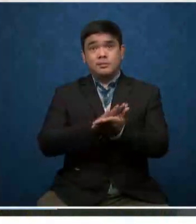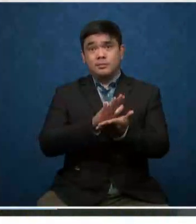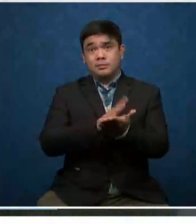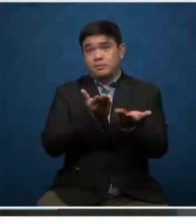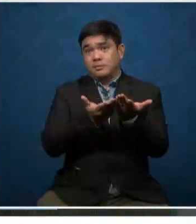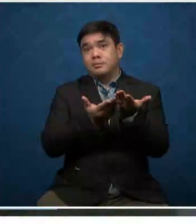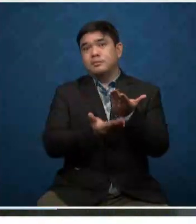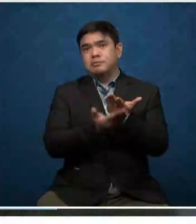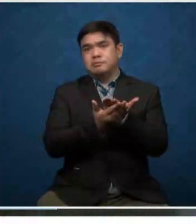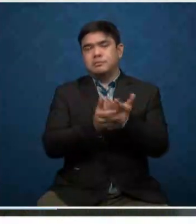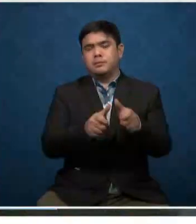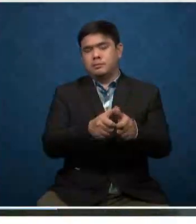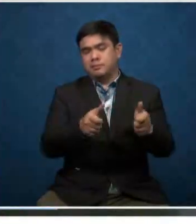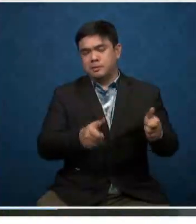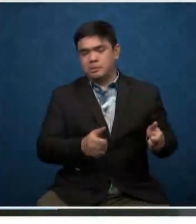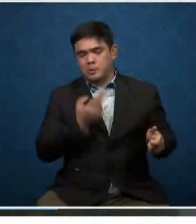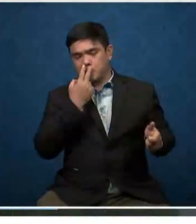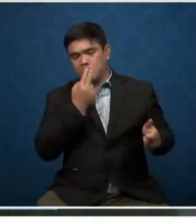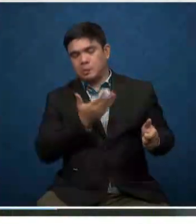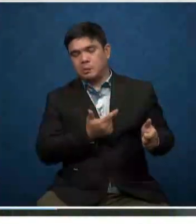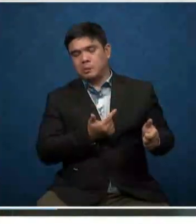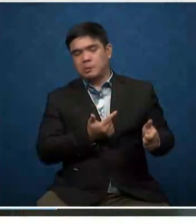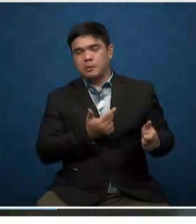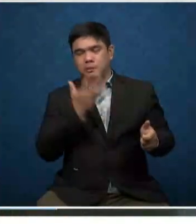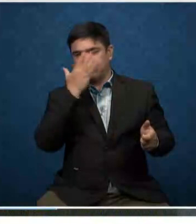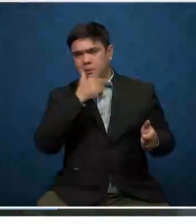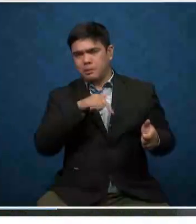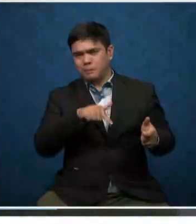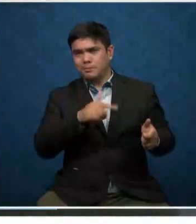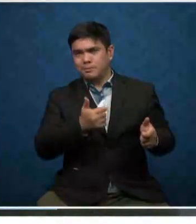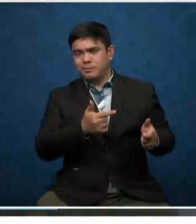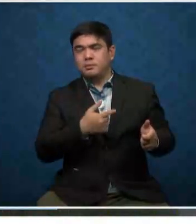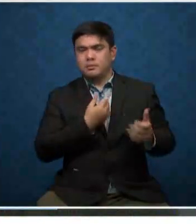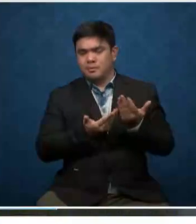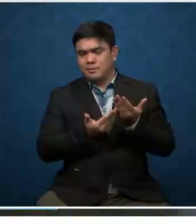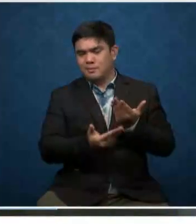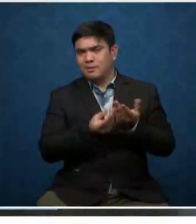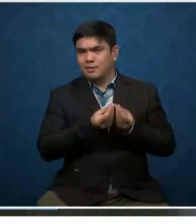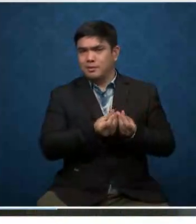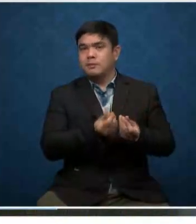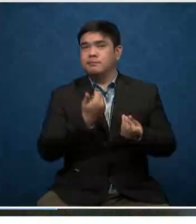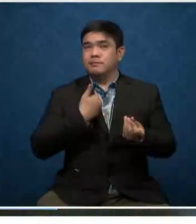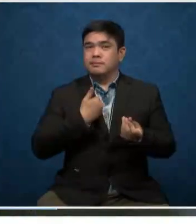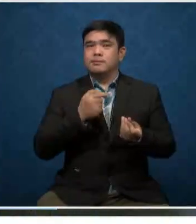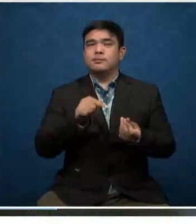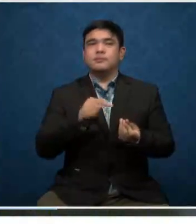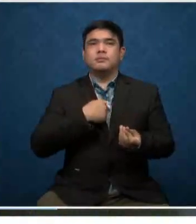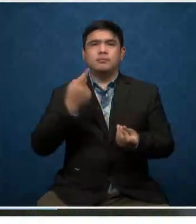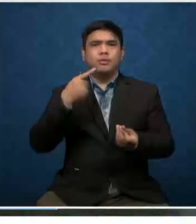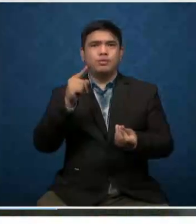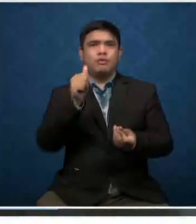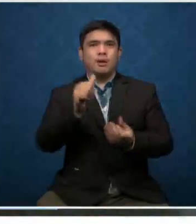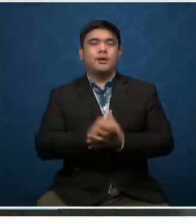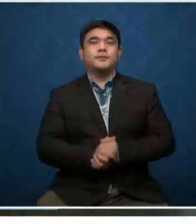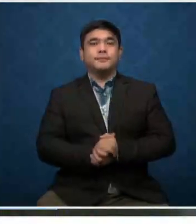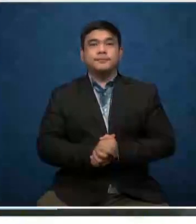รูปเล่มสวยงามสีสันสวยนะครับแล้วก็มีรายละเอียดมากมายที่จะนำไปใช้ประโยชน์ได้เป็นอย่าง